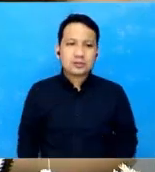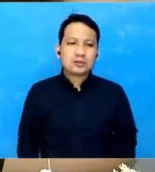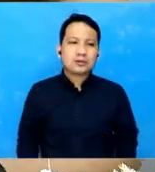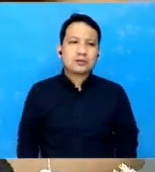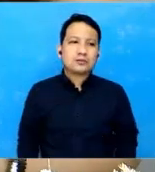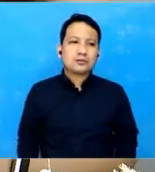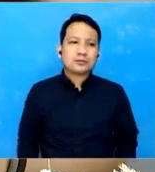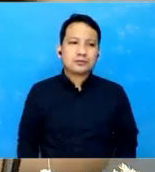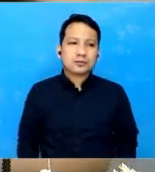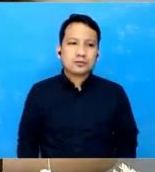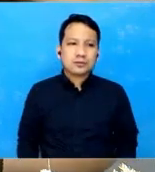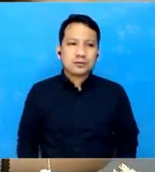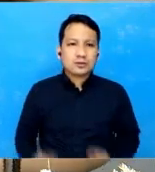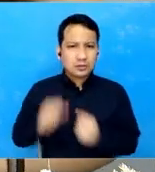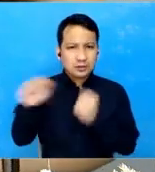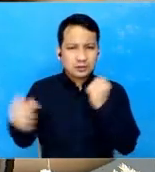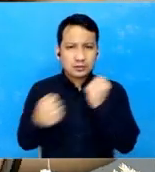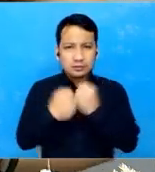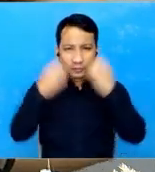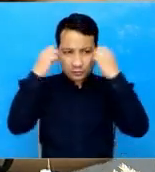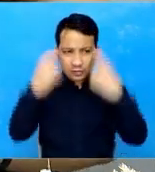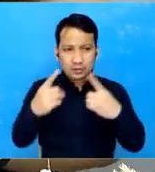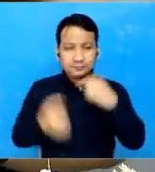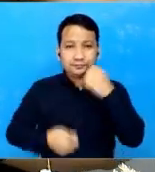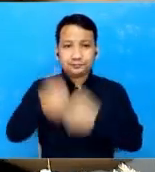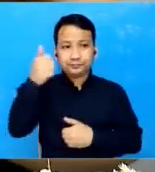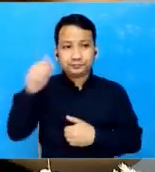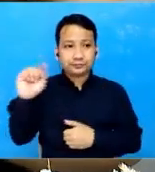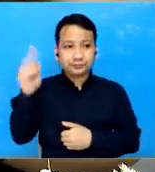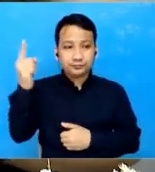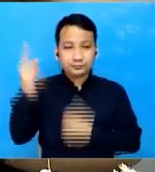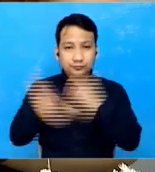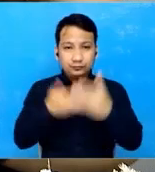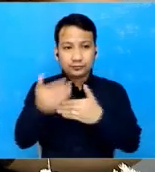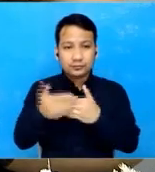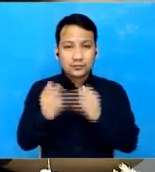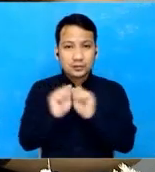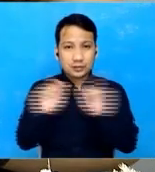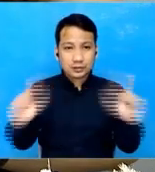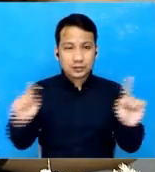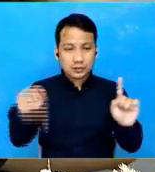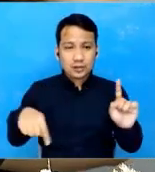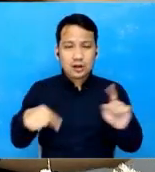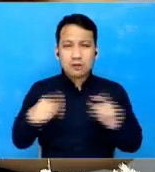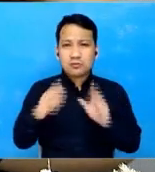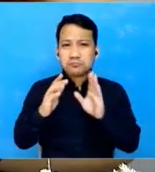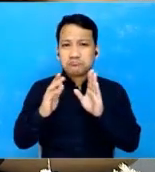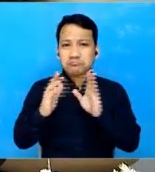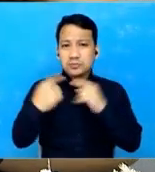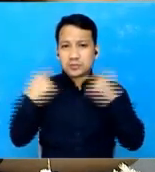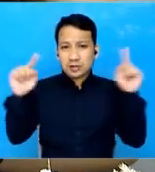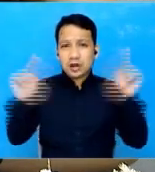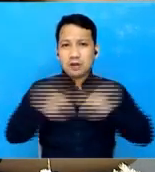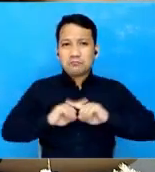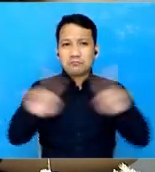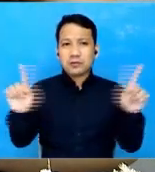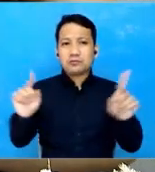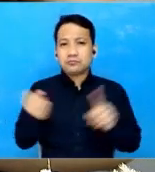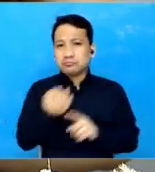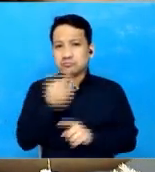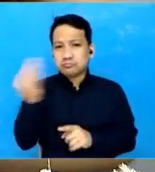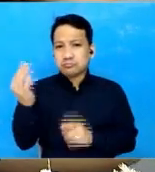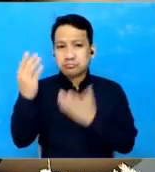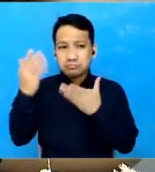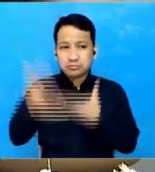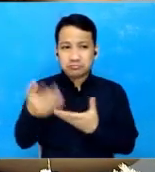Pinagdaan ng Department of Education na naging successful ang unang taon ng distance learning sa Pilipinas sa gitna ng pandemya. Pero kung ang ilang teachers ang